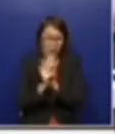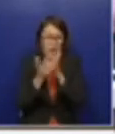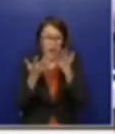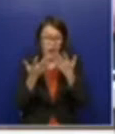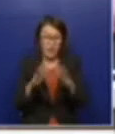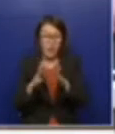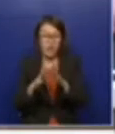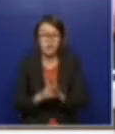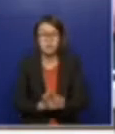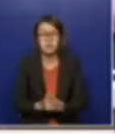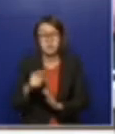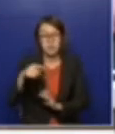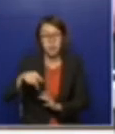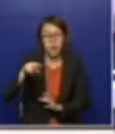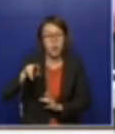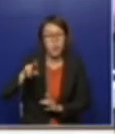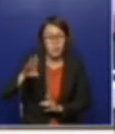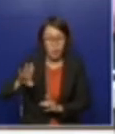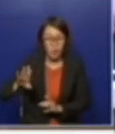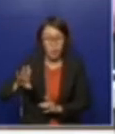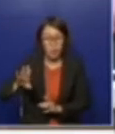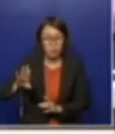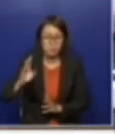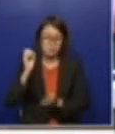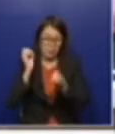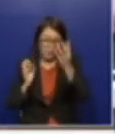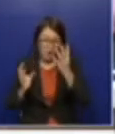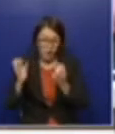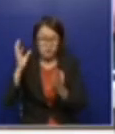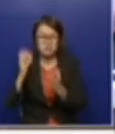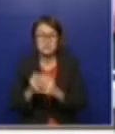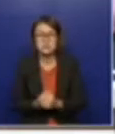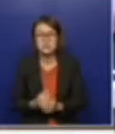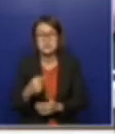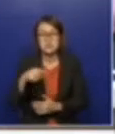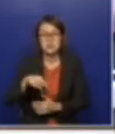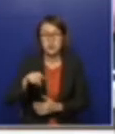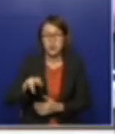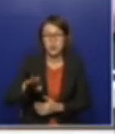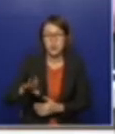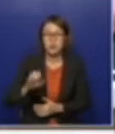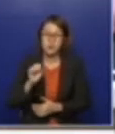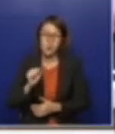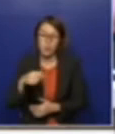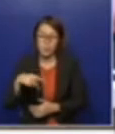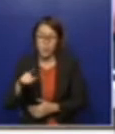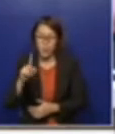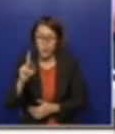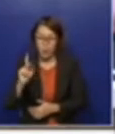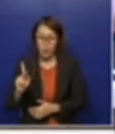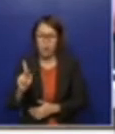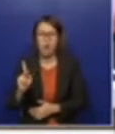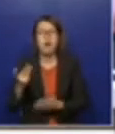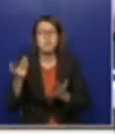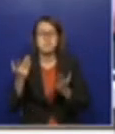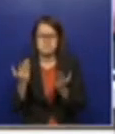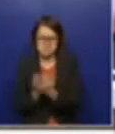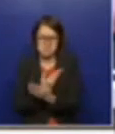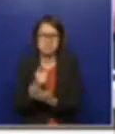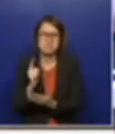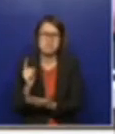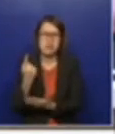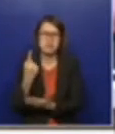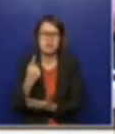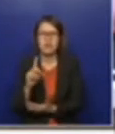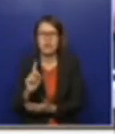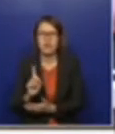ราชบัญญัติพระราชบัญญัติป่าไม้พระราชบัญญัติสปกต้องเปลี่ยนนิยามใหม่แล้วครับนิย